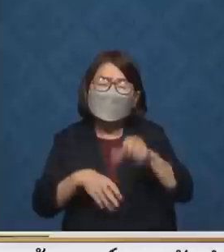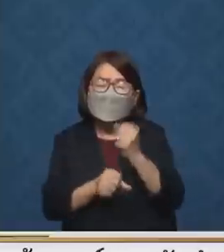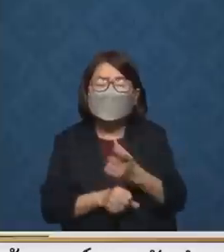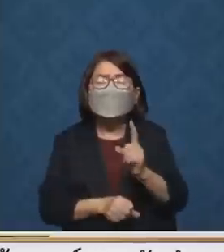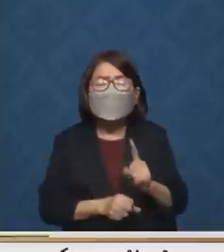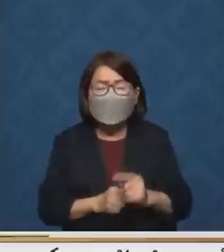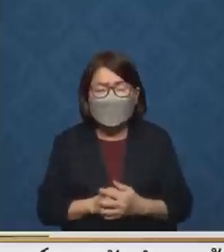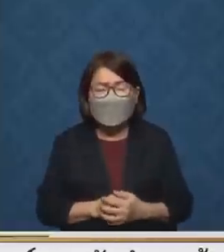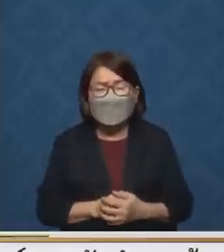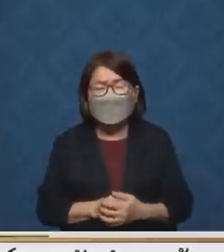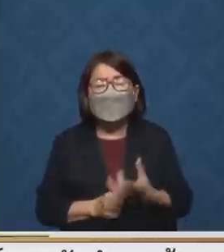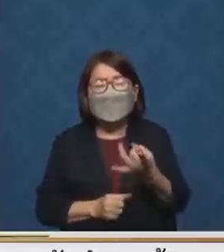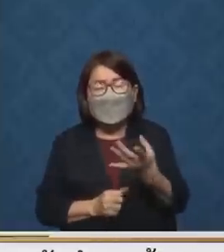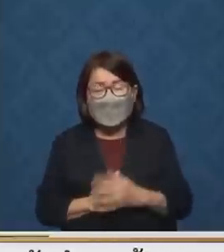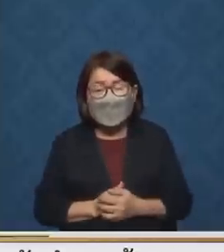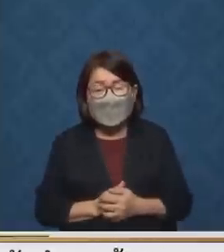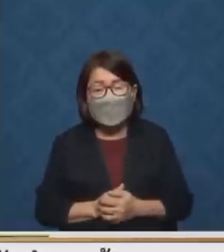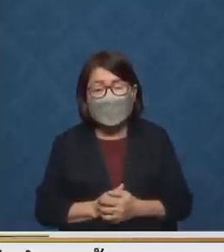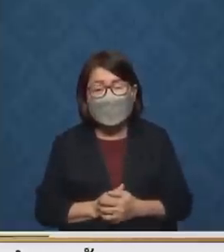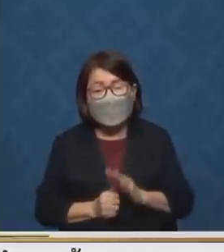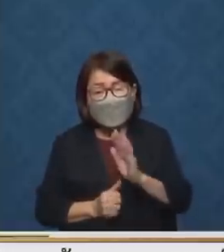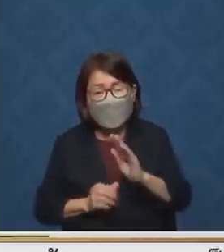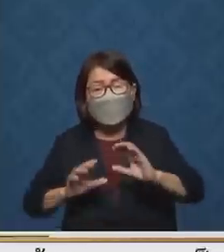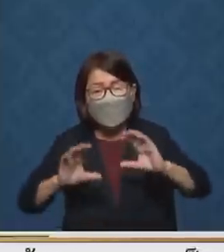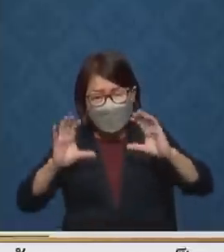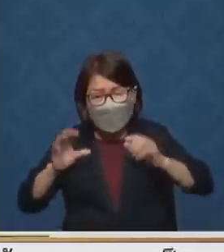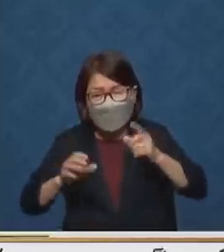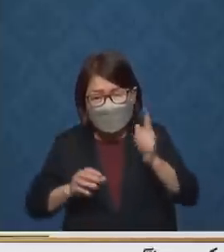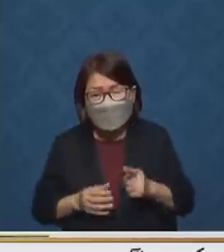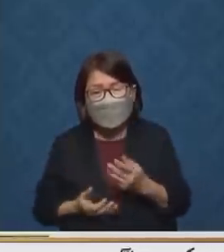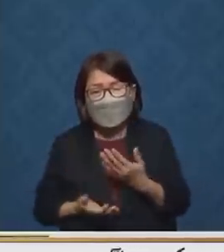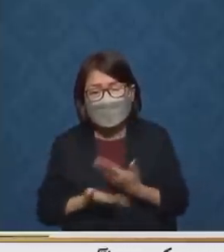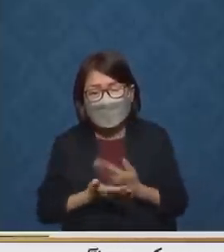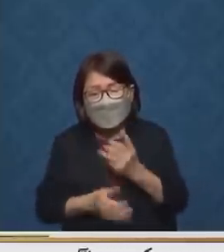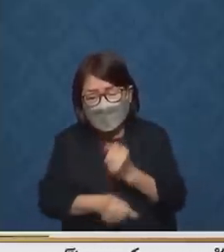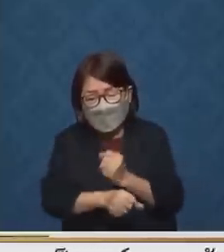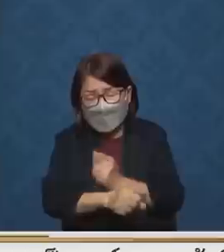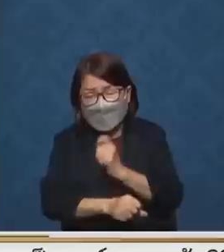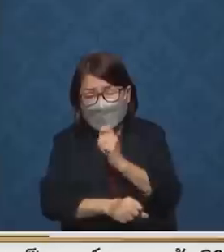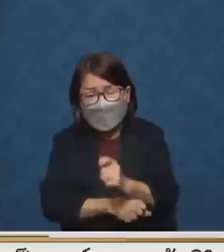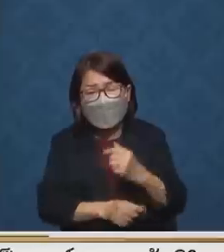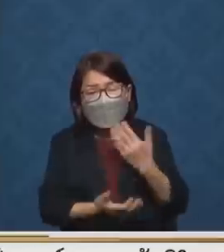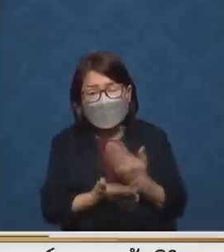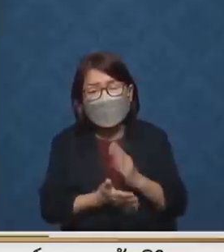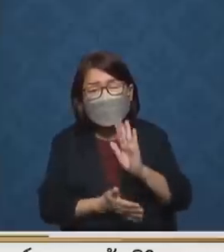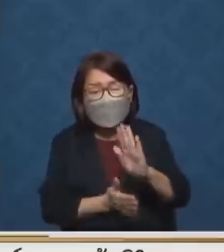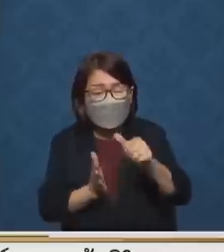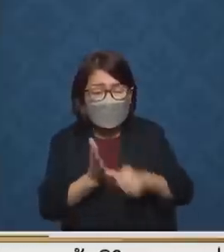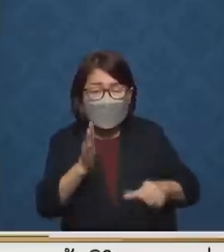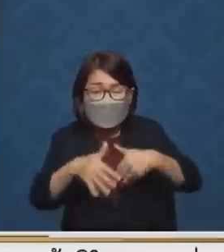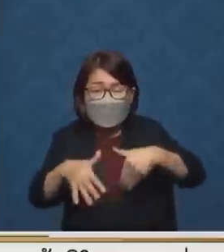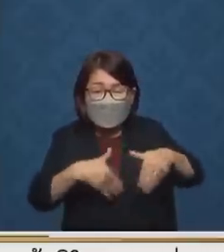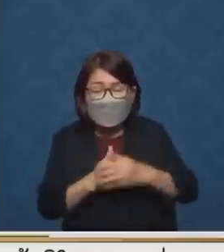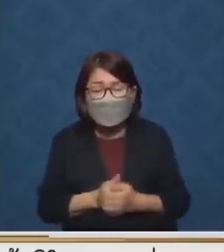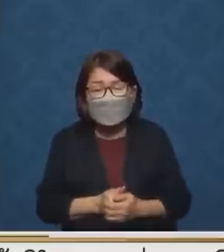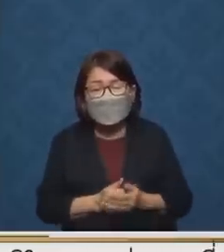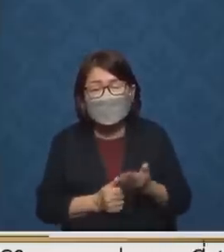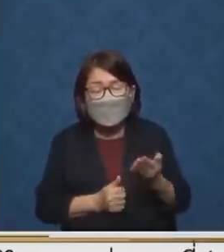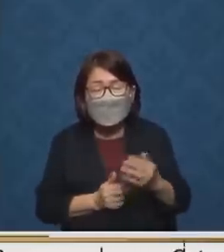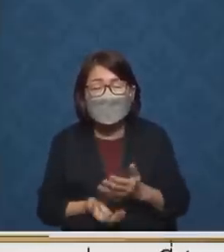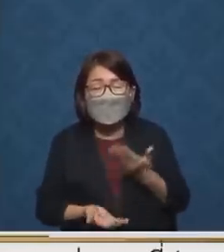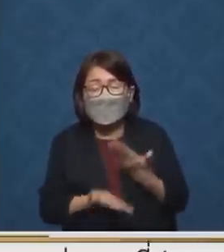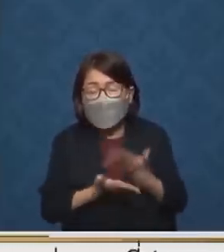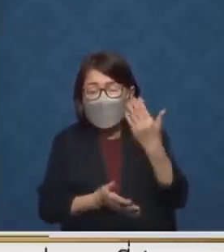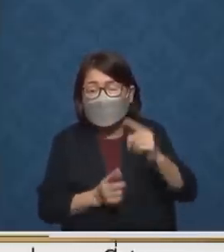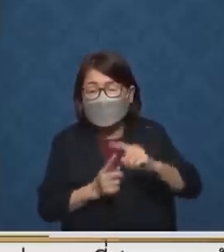ท่าประทานหน่วยงานรดแท้ๆ กินเงินภาสีพี่น้องประชาชนเงินภาสีก็ขอไประดับทอบไของประเท